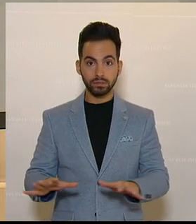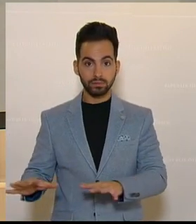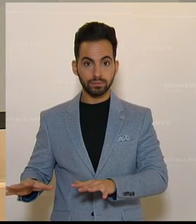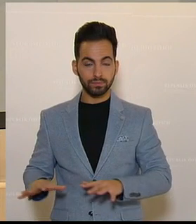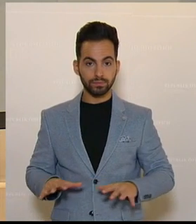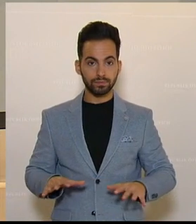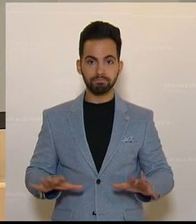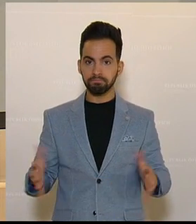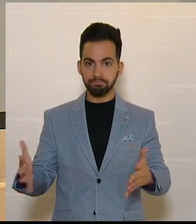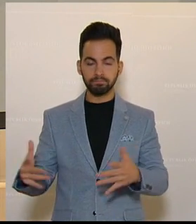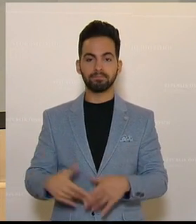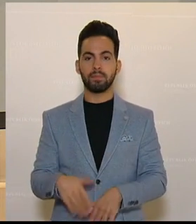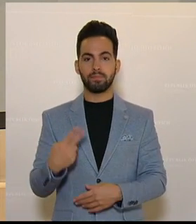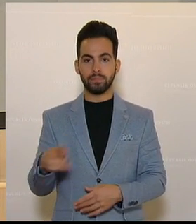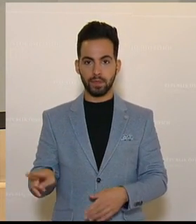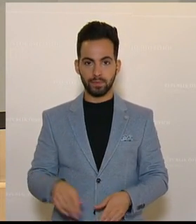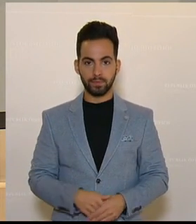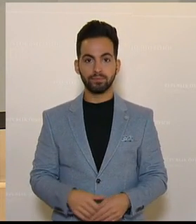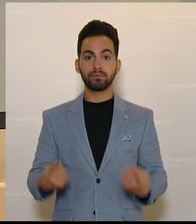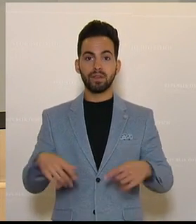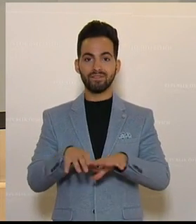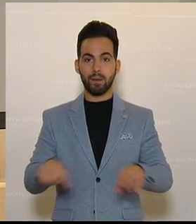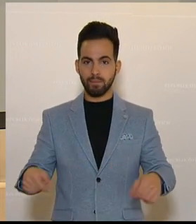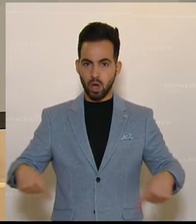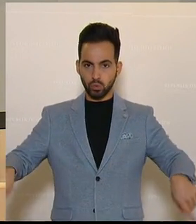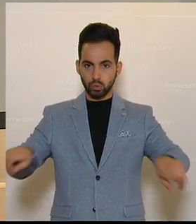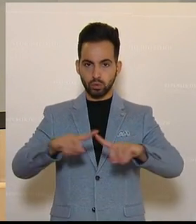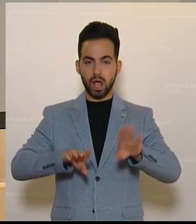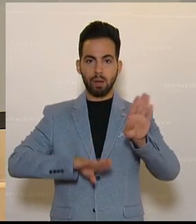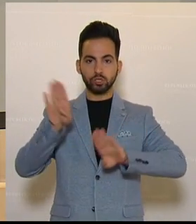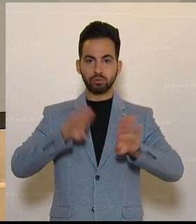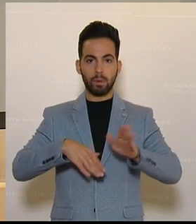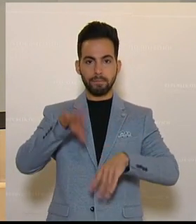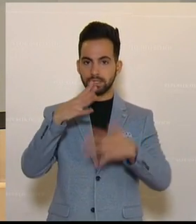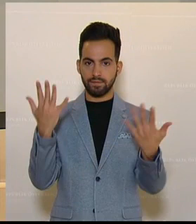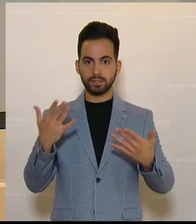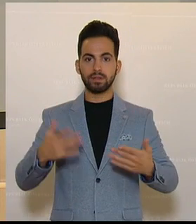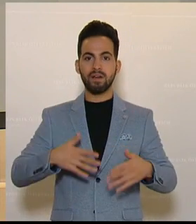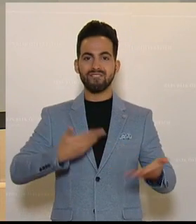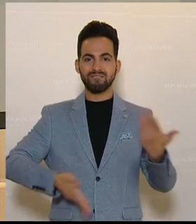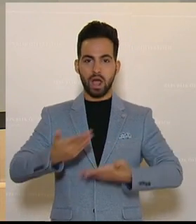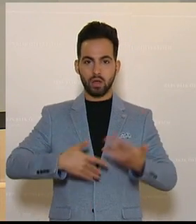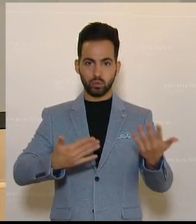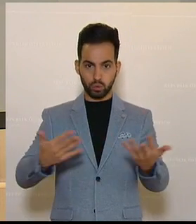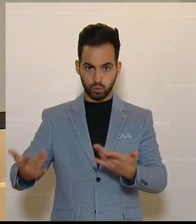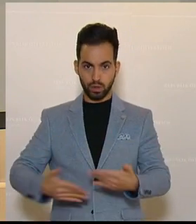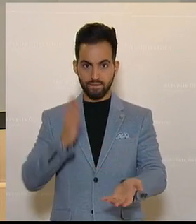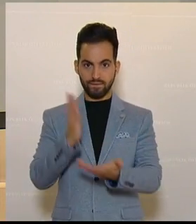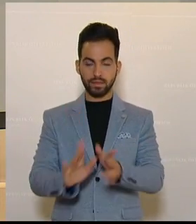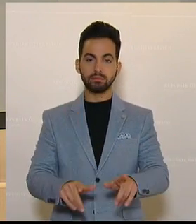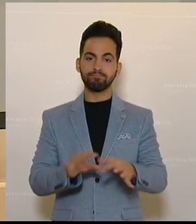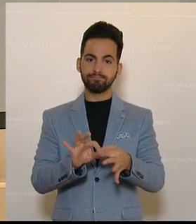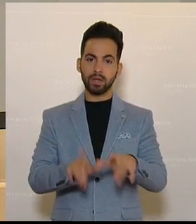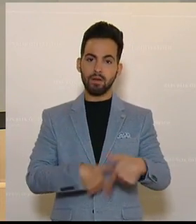erhoben? Das ist nicht der Fall. Vereinbarungsgemäß finden die Abstimmungen jeweils am Ende der Verhandlungen über alle Vorlagen